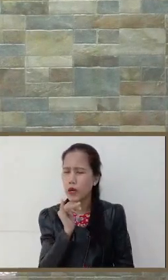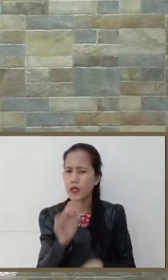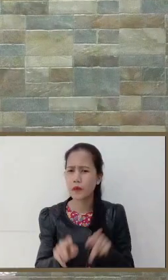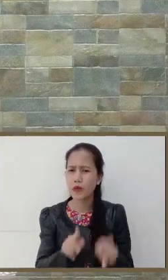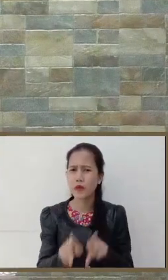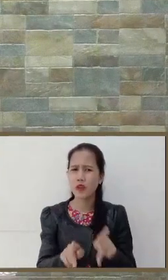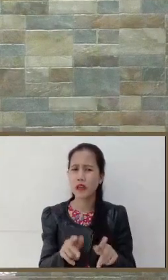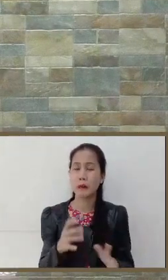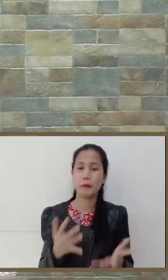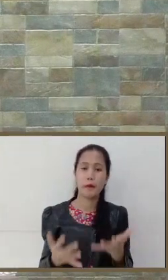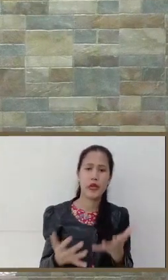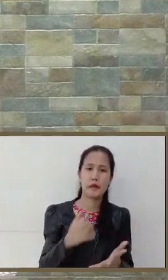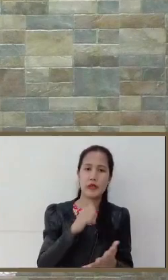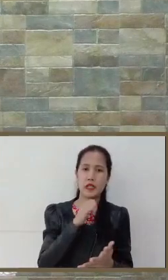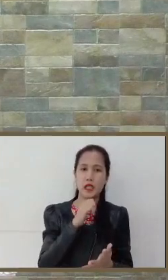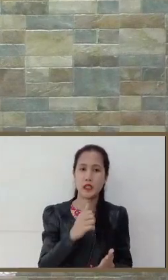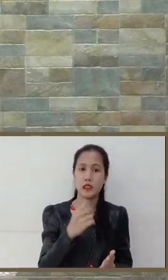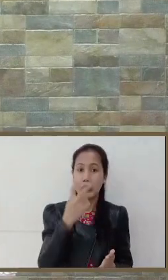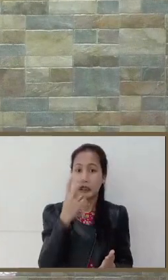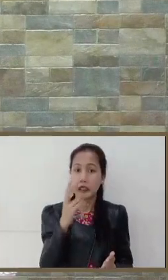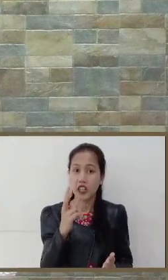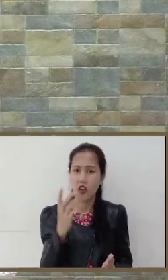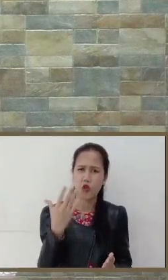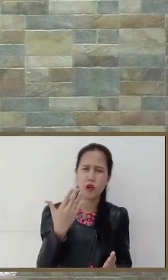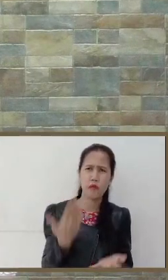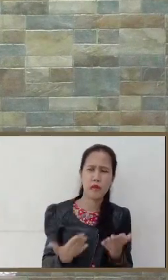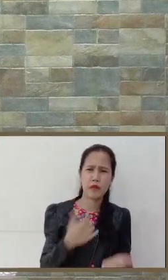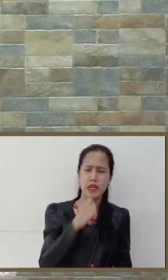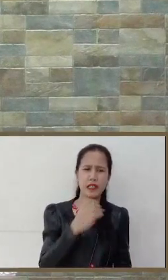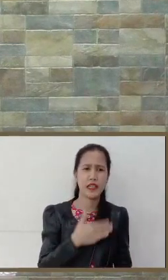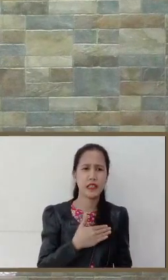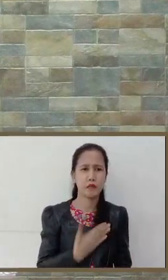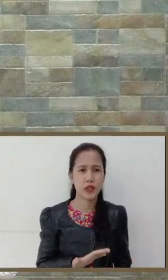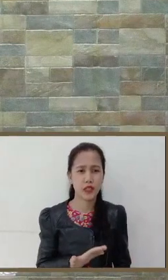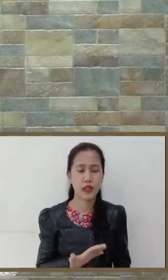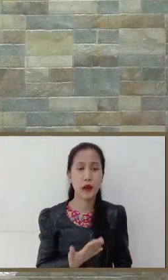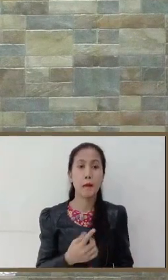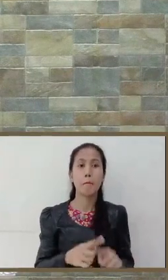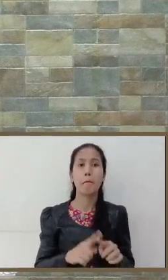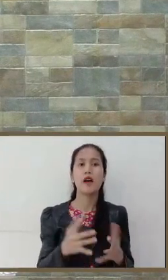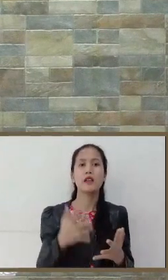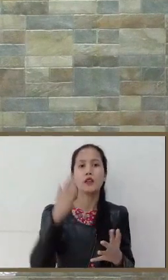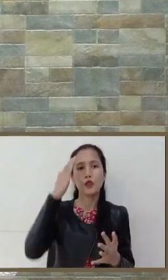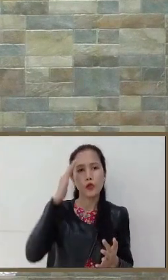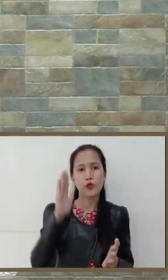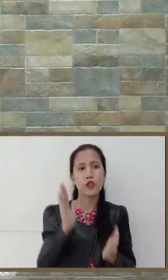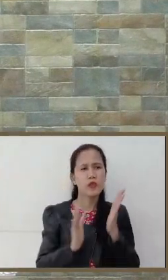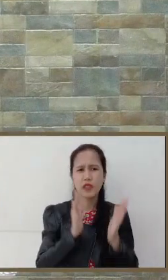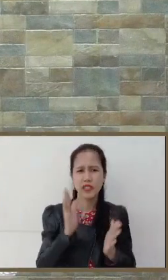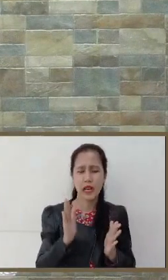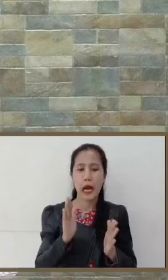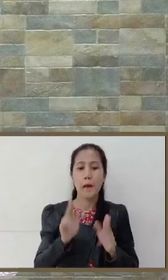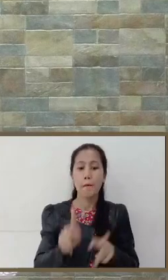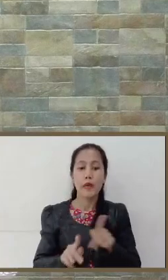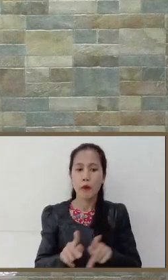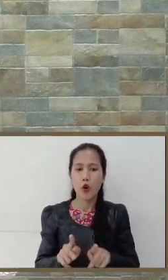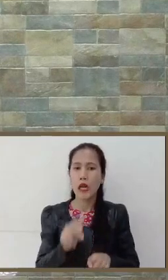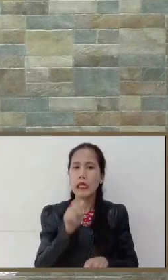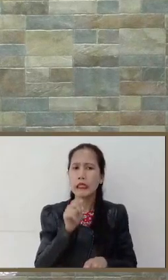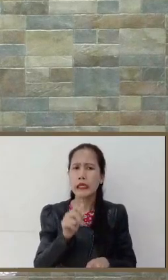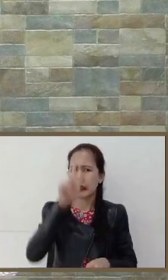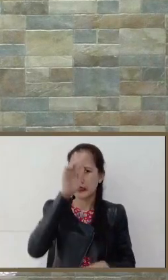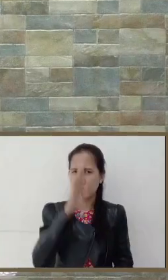maaring hindi nila aaminin, pero hindi nila alam na kung saan na sa tao na po pala sila naglilingkod. Kaya ang tanong, is there a